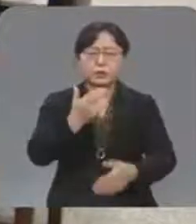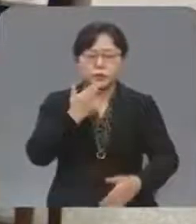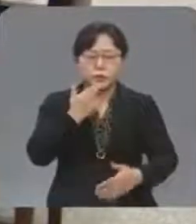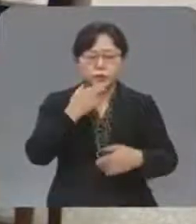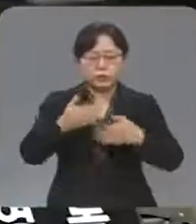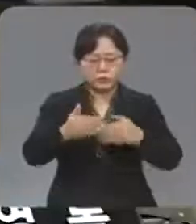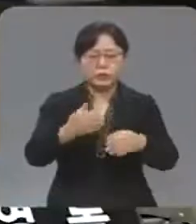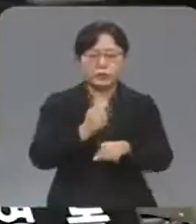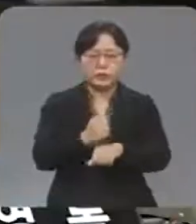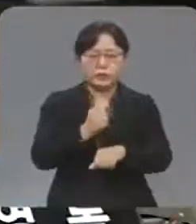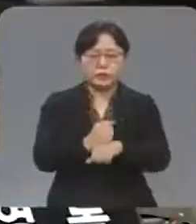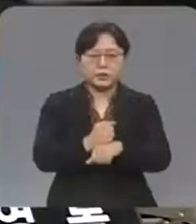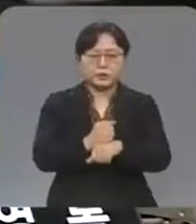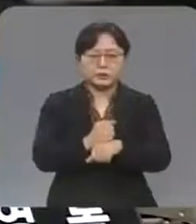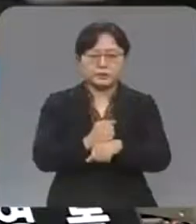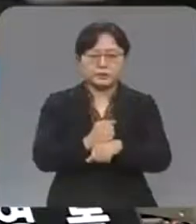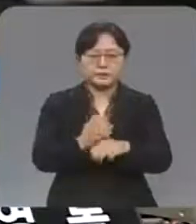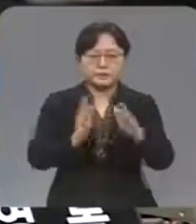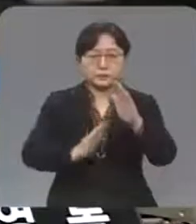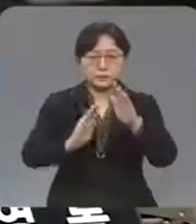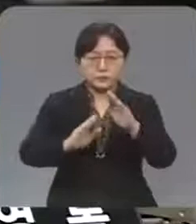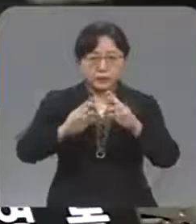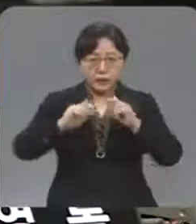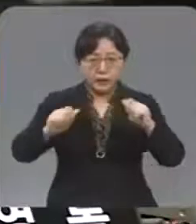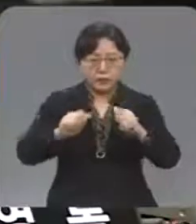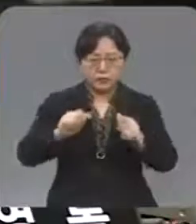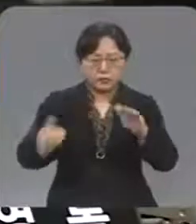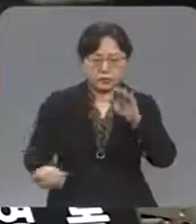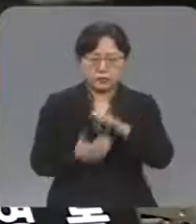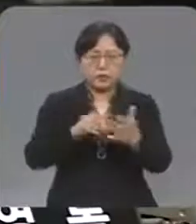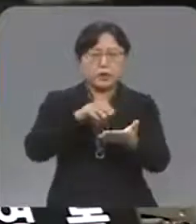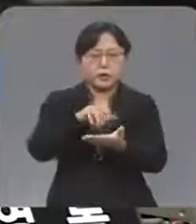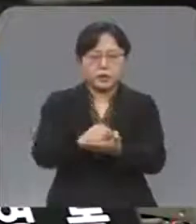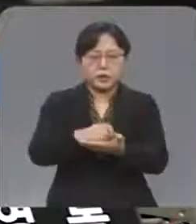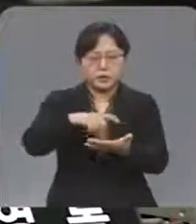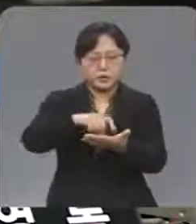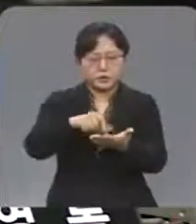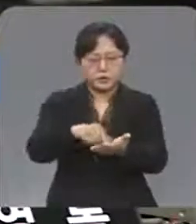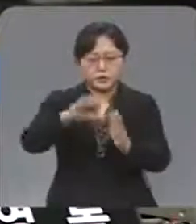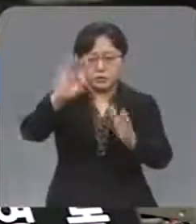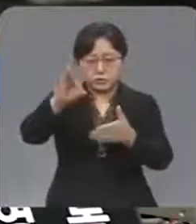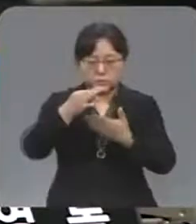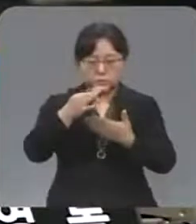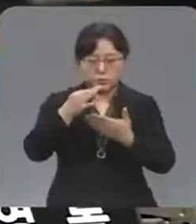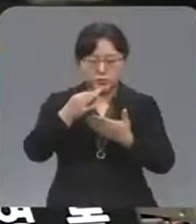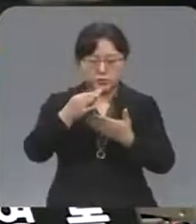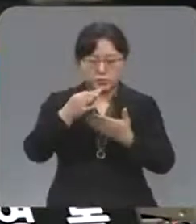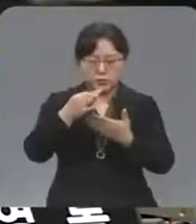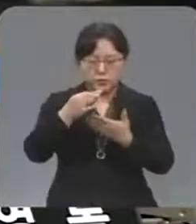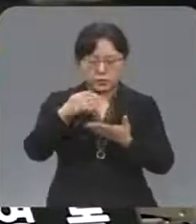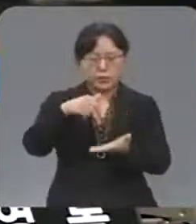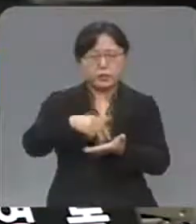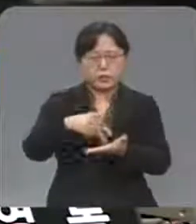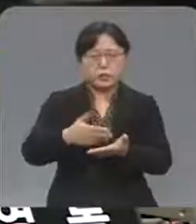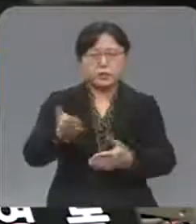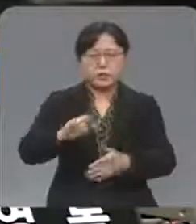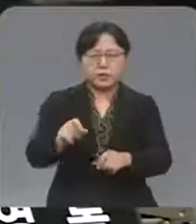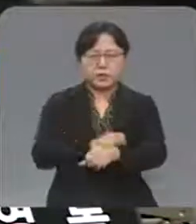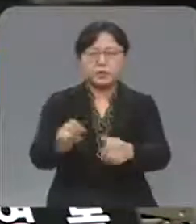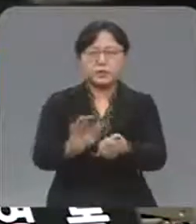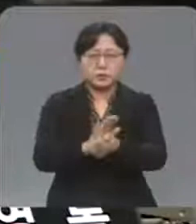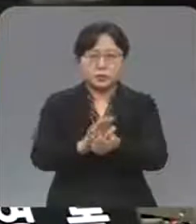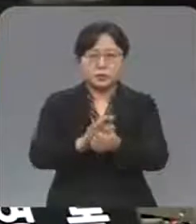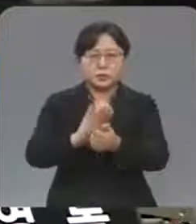답했습니다. 공공연기를 최대한 확보하도록 하면서 어떤 적정 수익률은 보장을 해야 되겠지만 특혜가